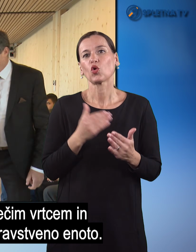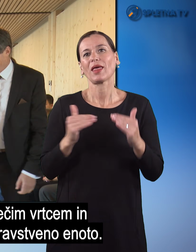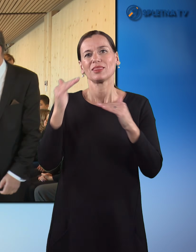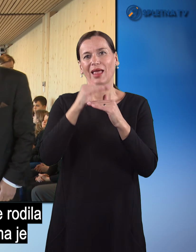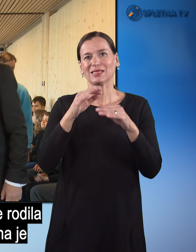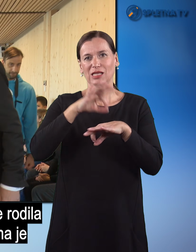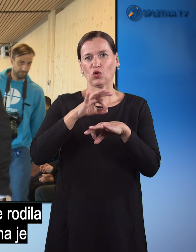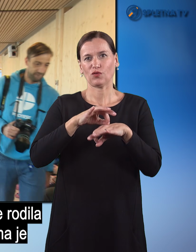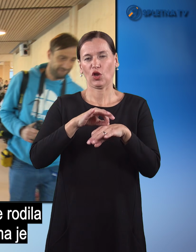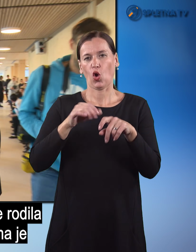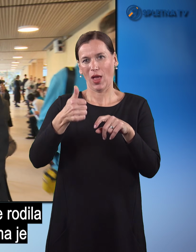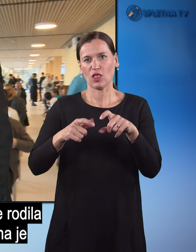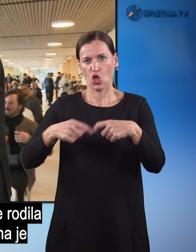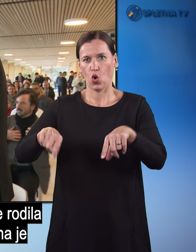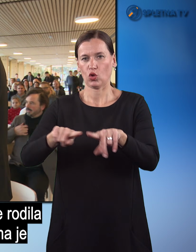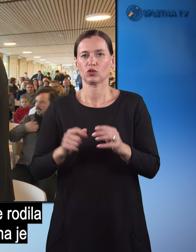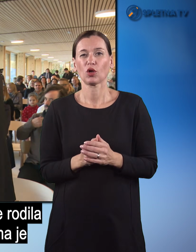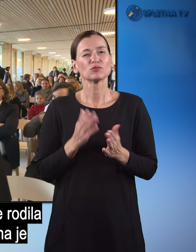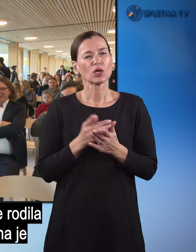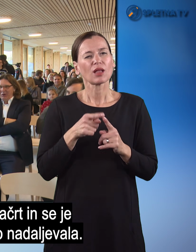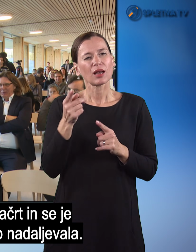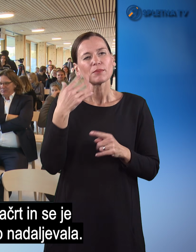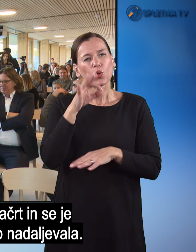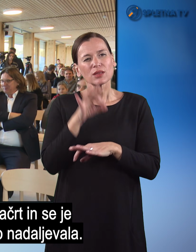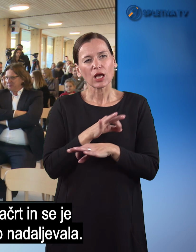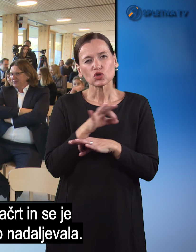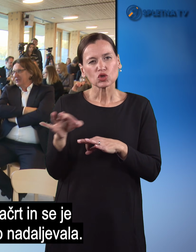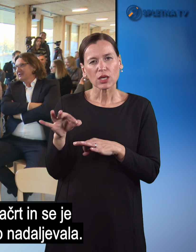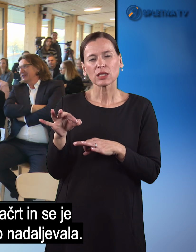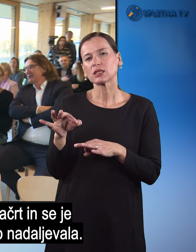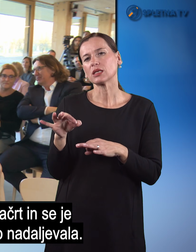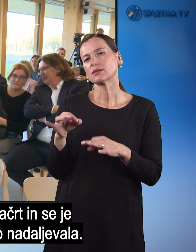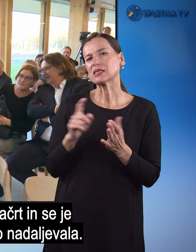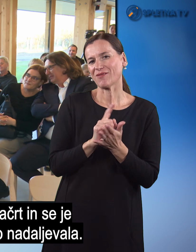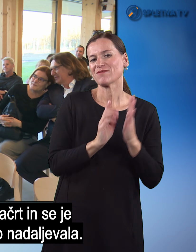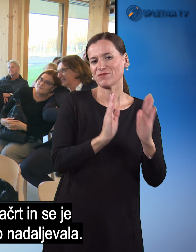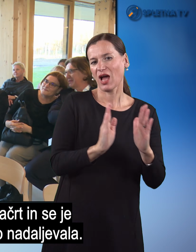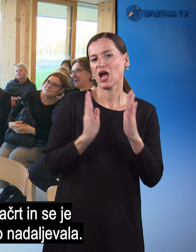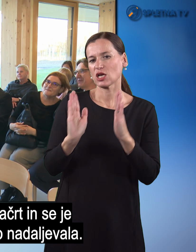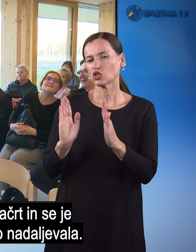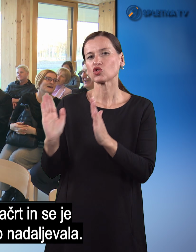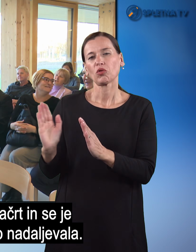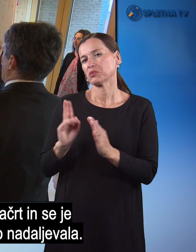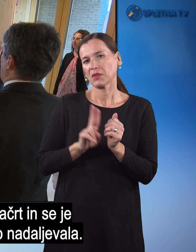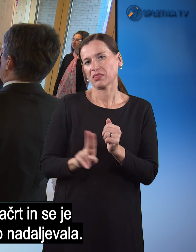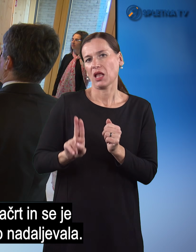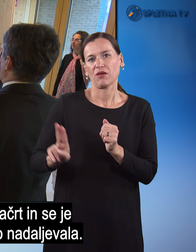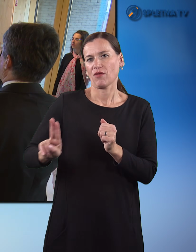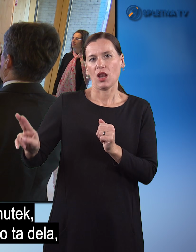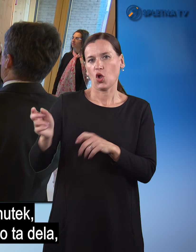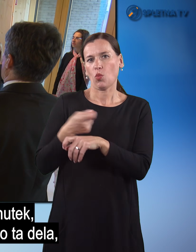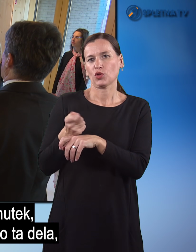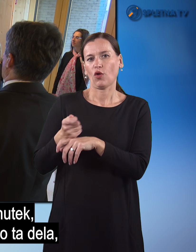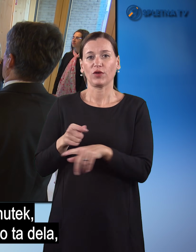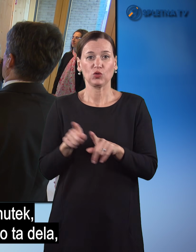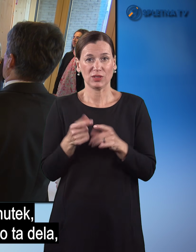enoto. Že takrat se je rodila ideja oziroma je bil načrt narejen fazno in se je ta prenova preprosto nadaljevala. In